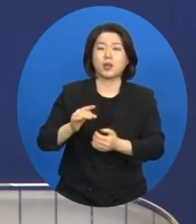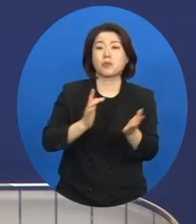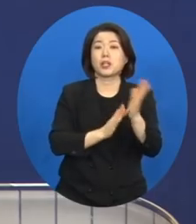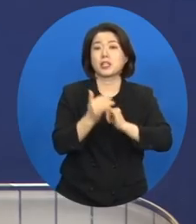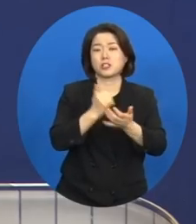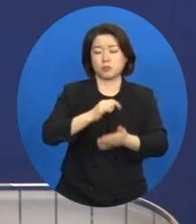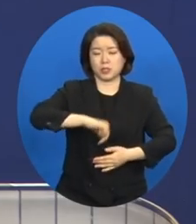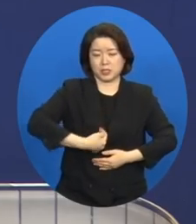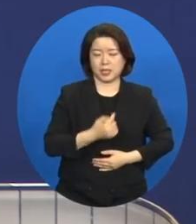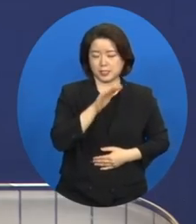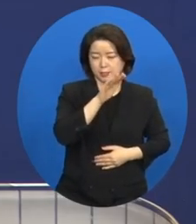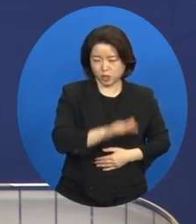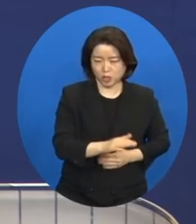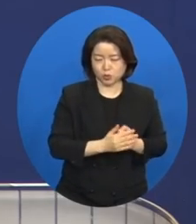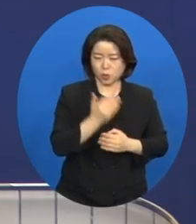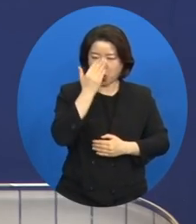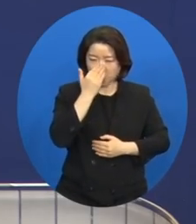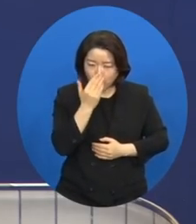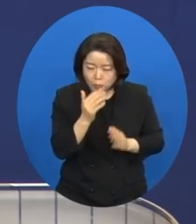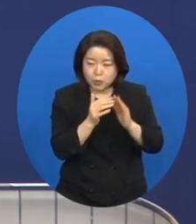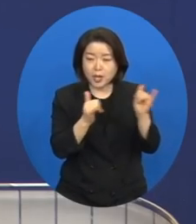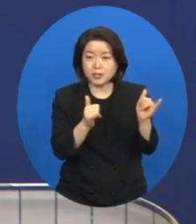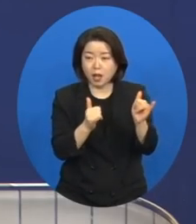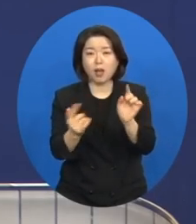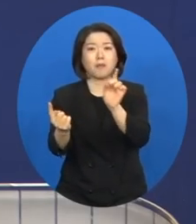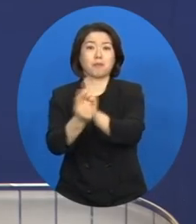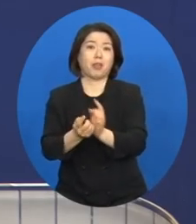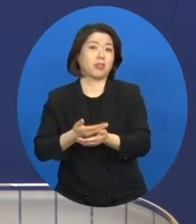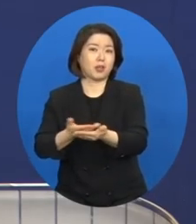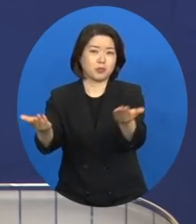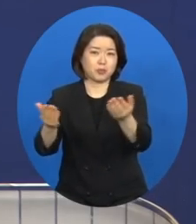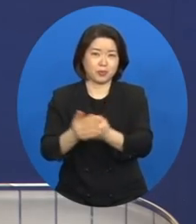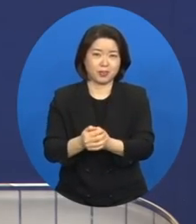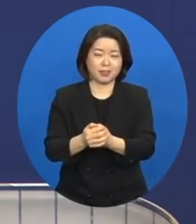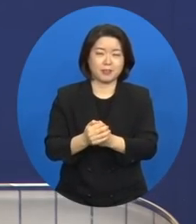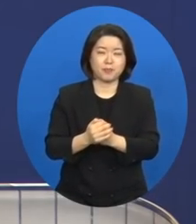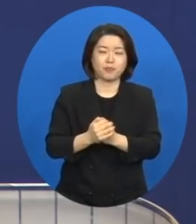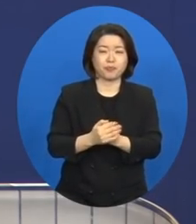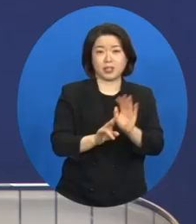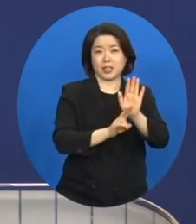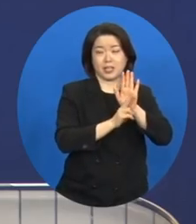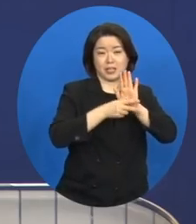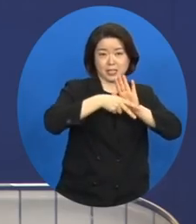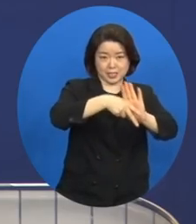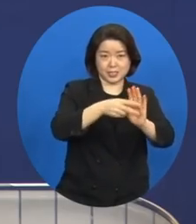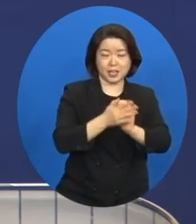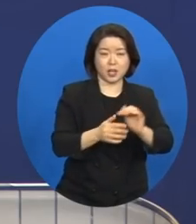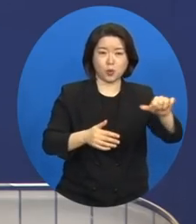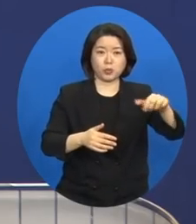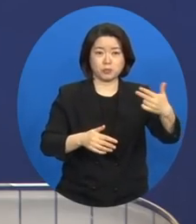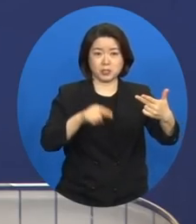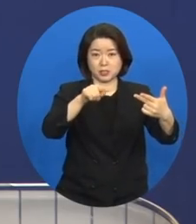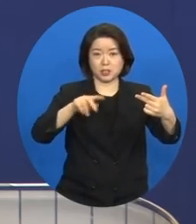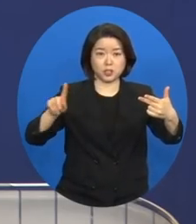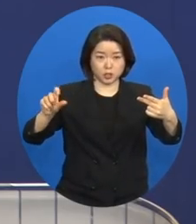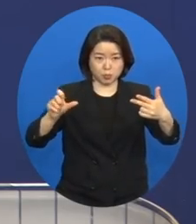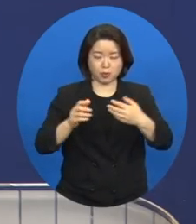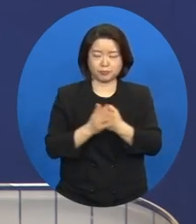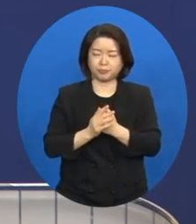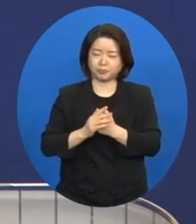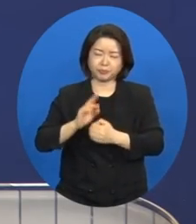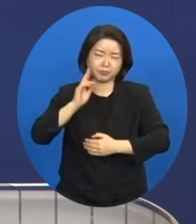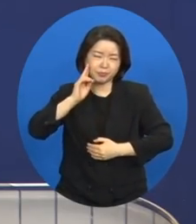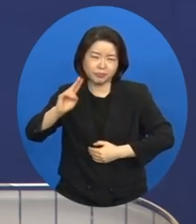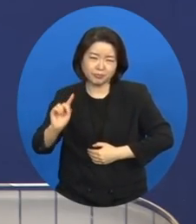낮추고 또한 겸손한 저를 만나주신다는 겁니다. 이사야 57장 15절 말씀에 이런 말씀이 있습니다. 지극히 높으신